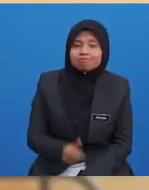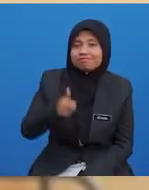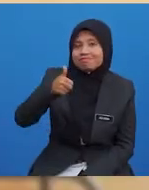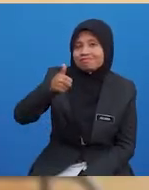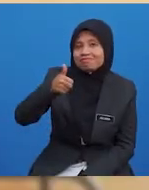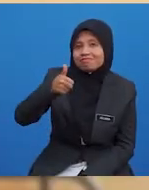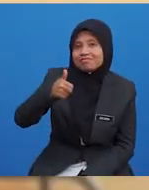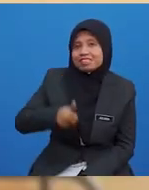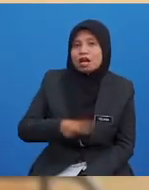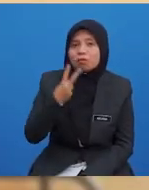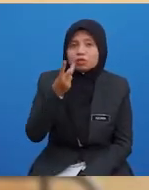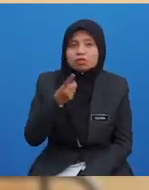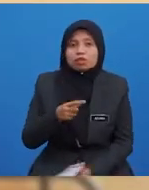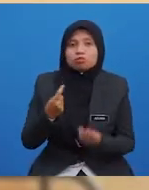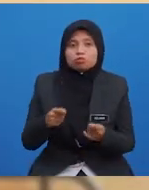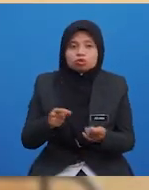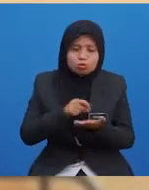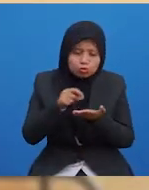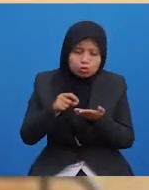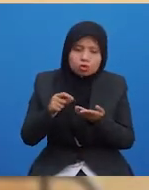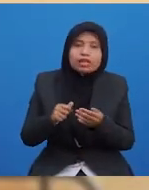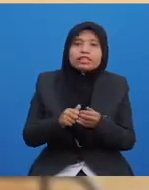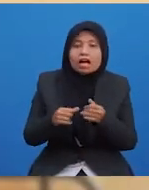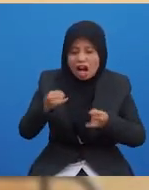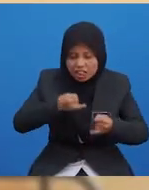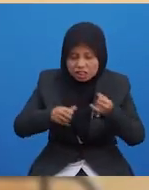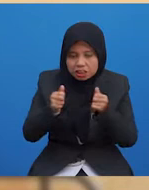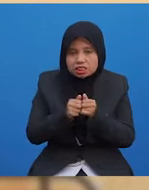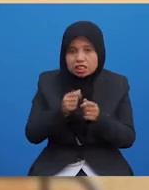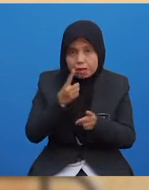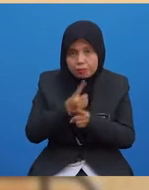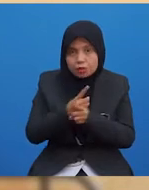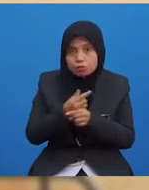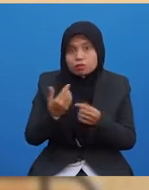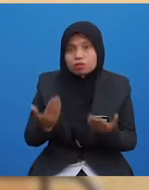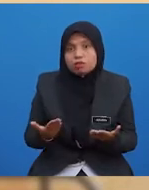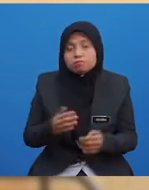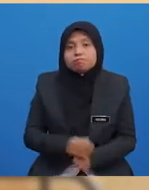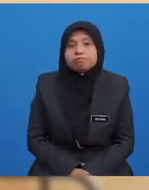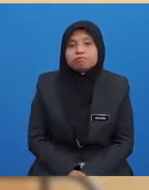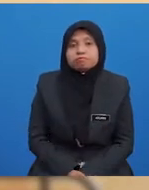Bagus. Nampaknya kamu telah menulis analisis dengan lengkap dan tepat.